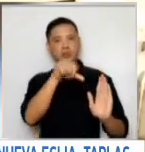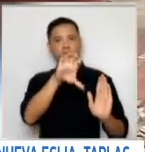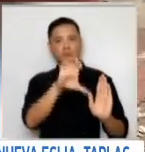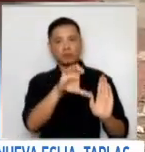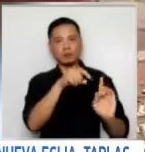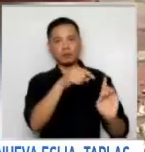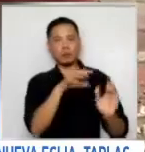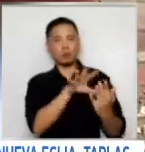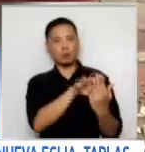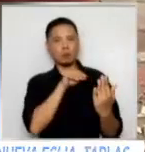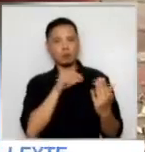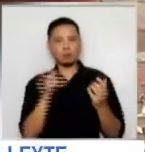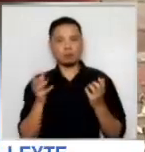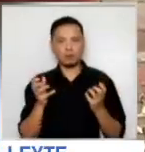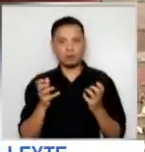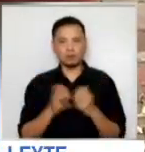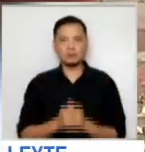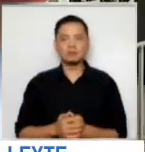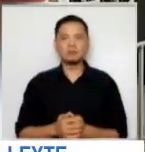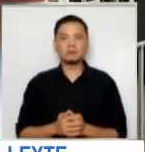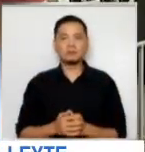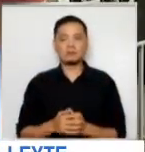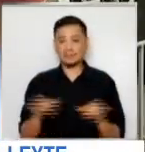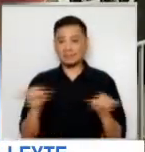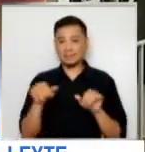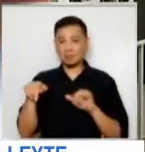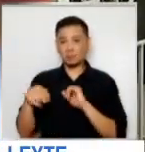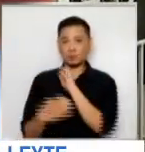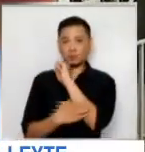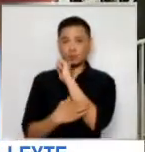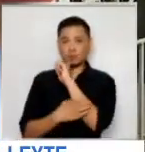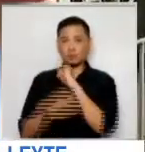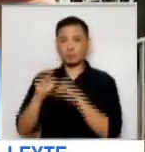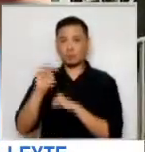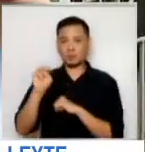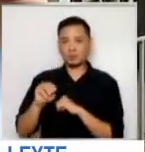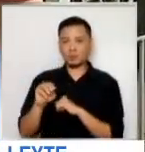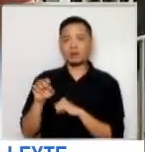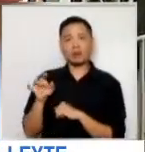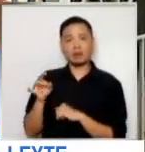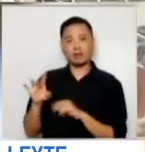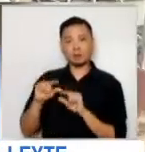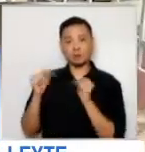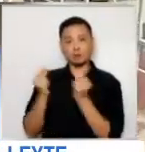lang dito sa kinatatayuan ko sa Sampaloc, Maynila na sinimula ng isang grupo ng mga manggagawa.